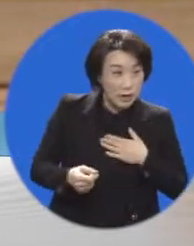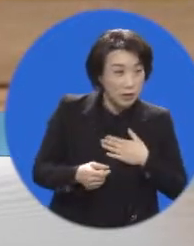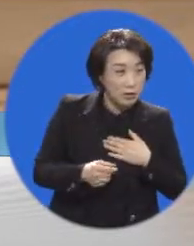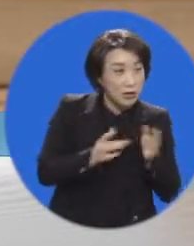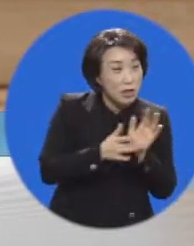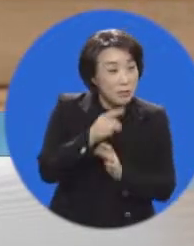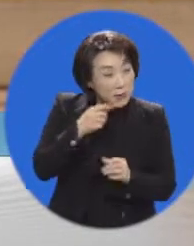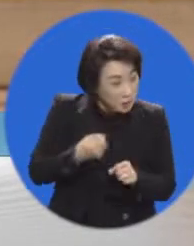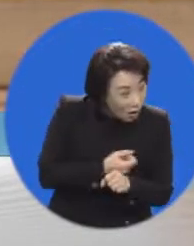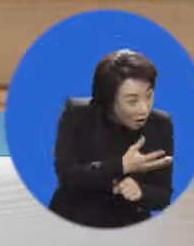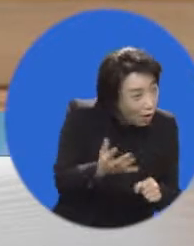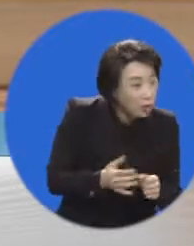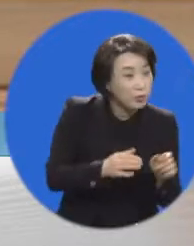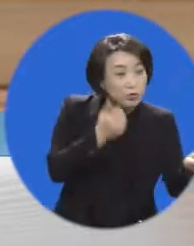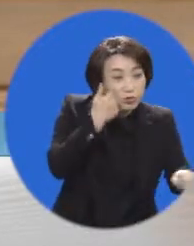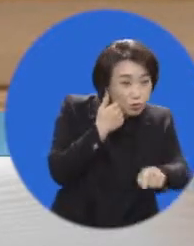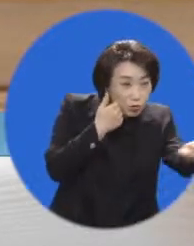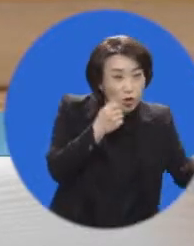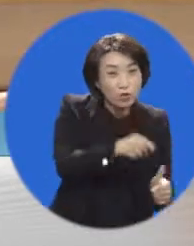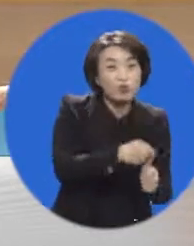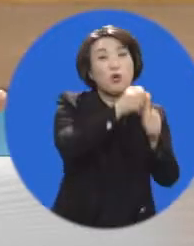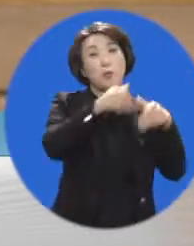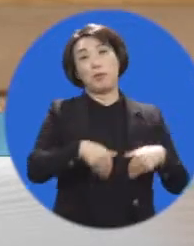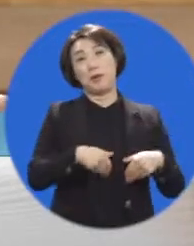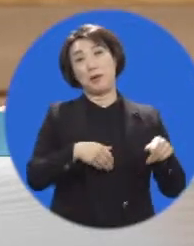사람을 살려내야 된다 이 말입니다.